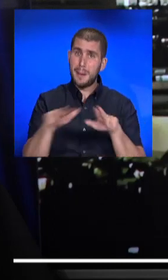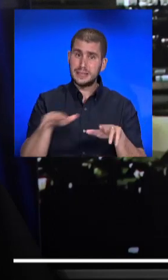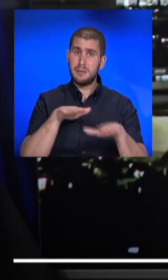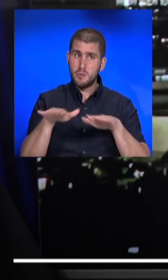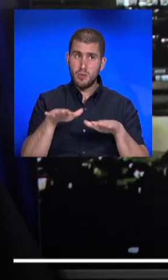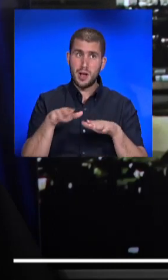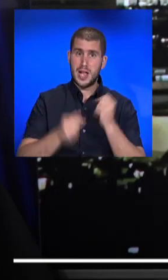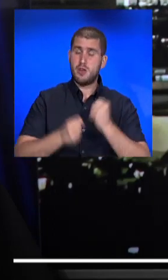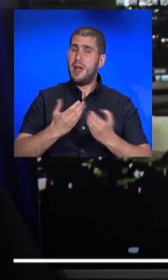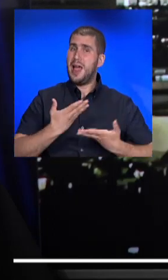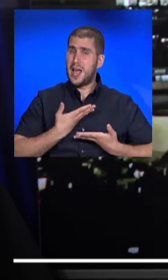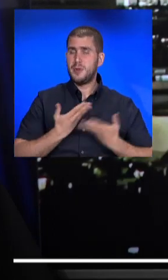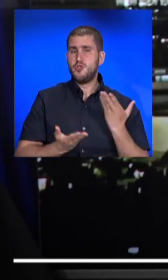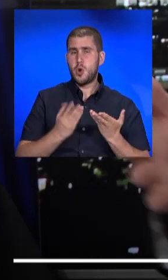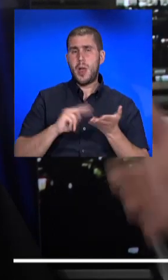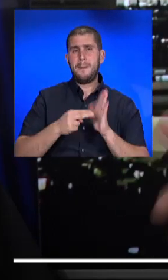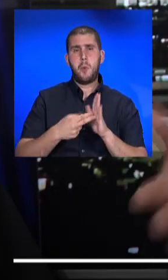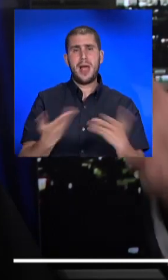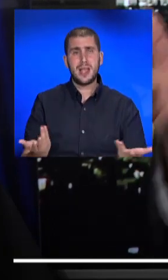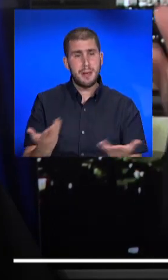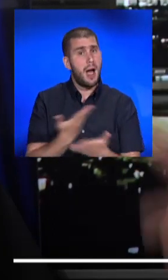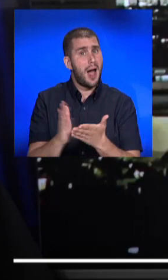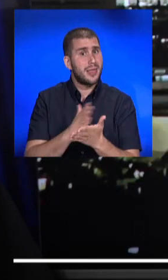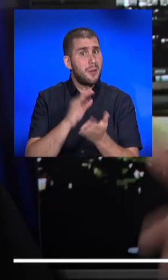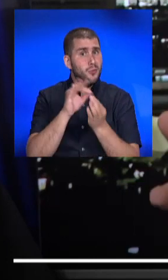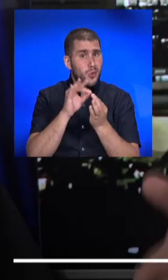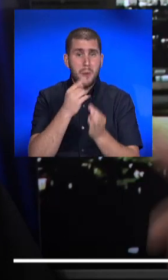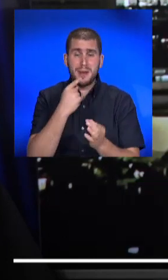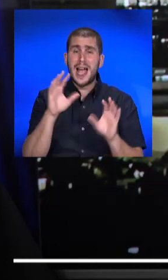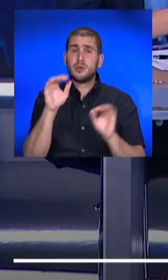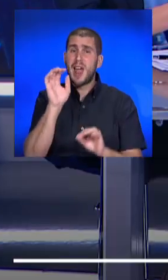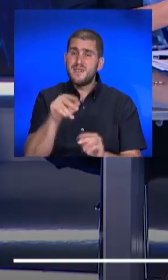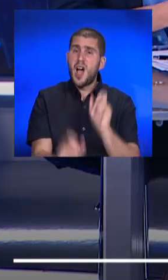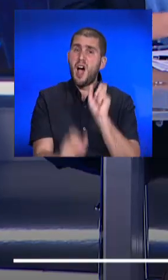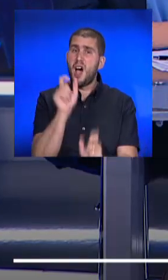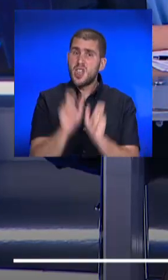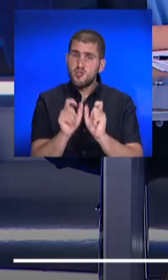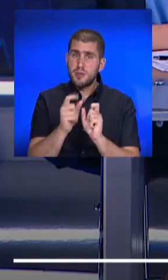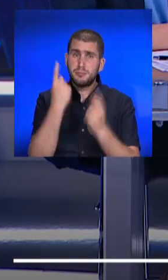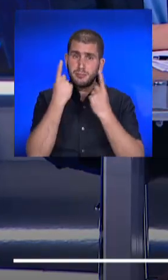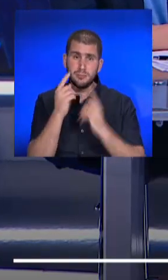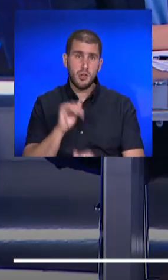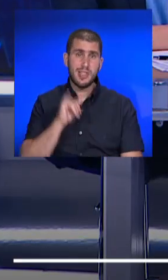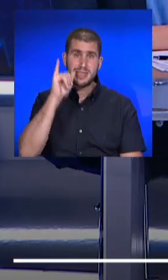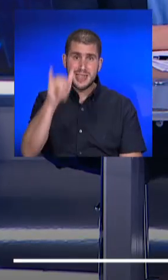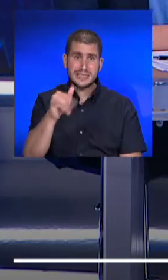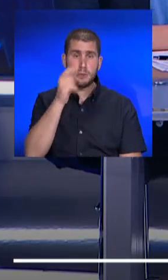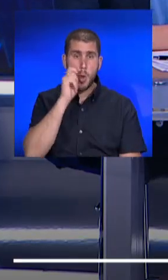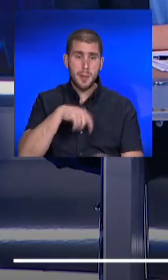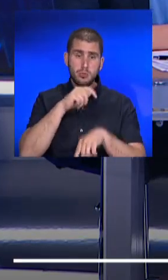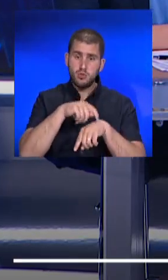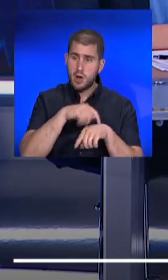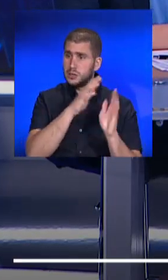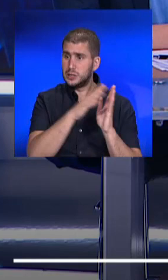תתקשה לקבל משיקולים קואליציוניים. החלטה פשוטה שאומרת עשרות אלפי בני אדם שנוסעים לאומן בשעה כזו,